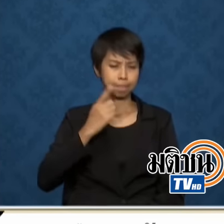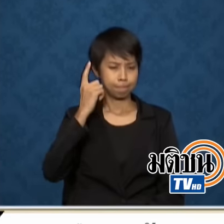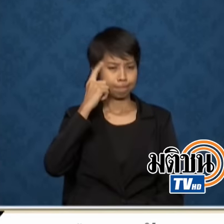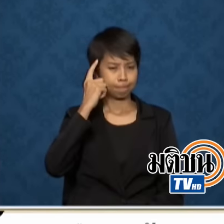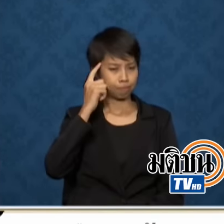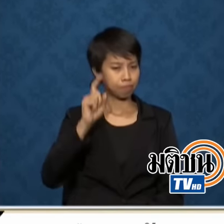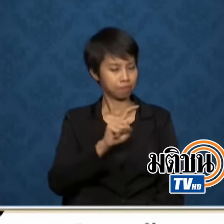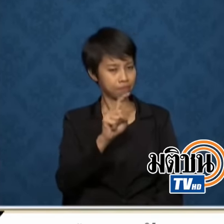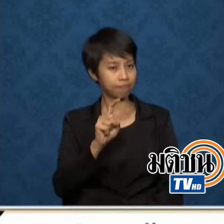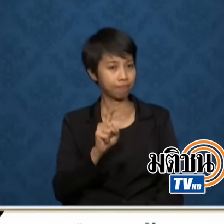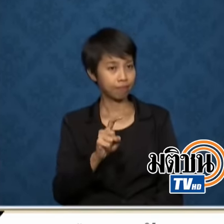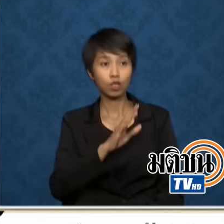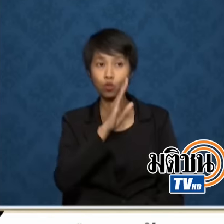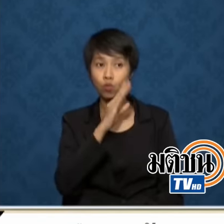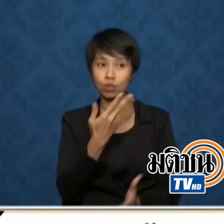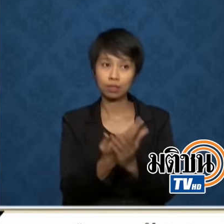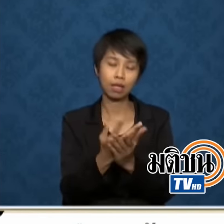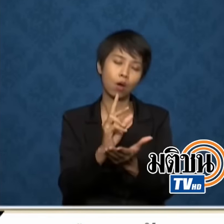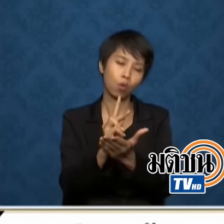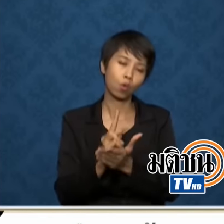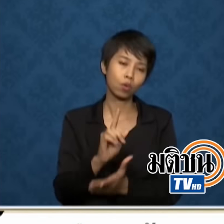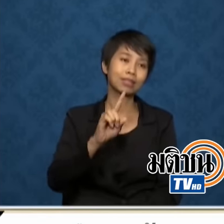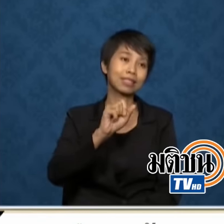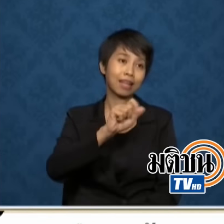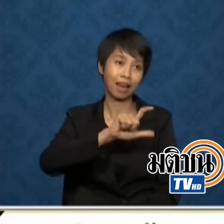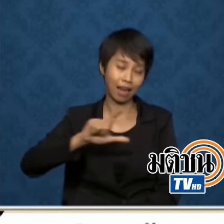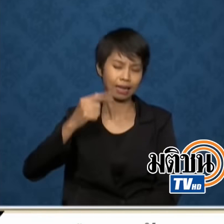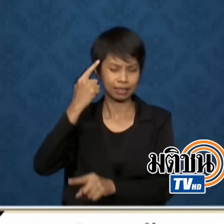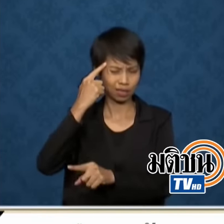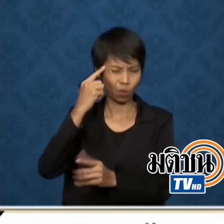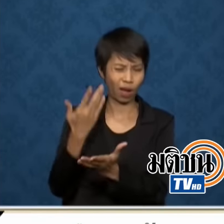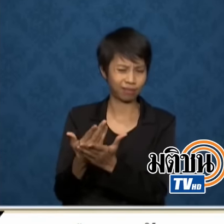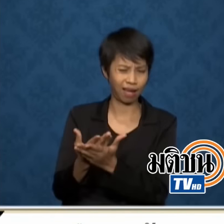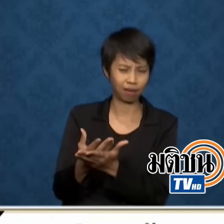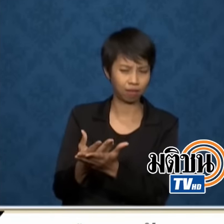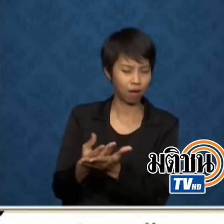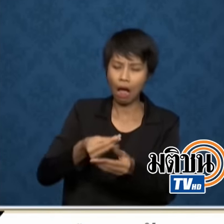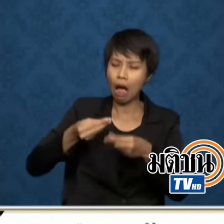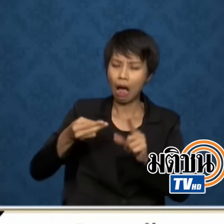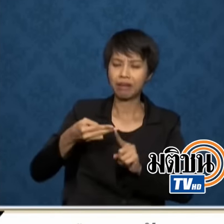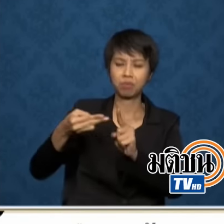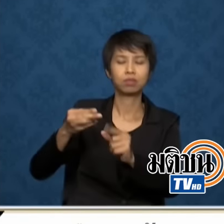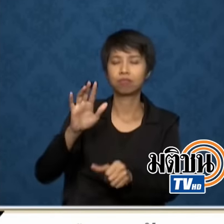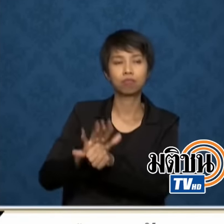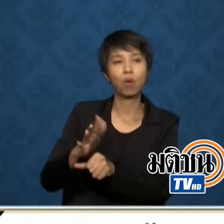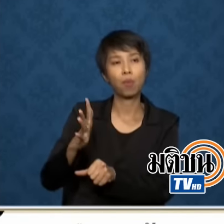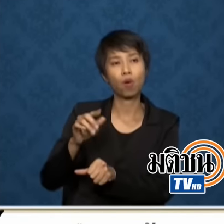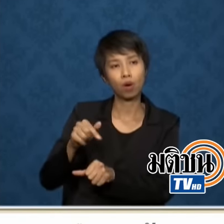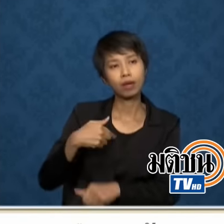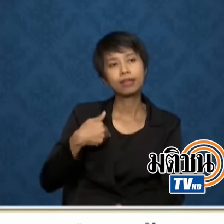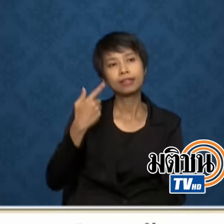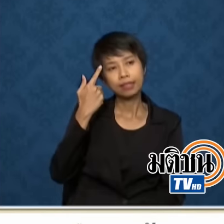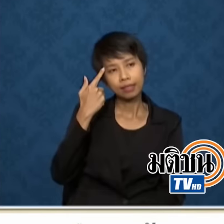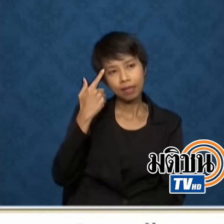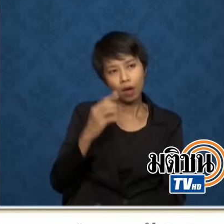ะว่าถ้ากู้มาแค่แสนล้านเนี่ยมันก็ไม่พอที่จะแจกสำหรับคนที่ถือบัตรสวัสดิการแห่งรัฐก็อาจจะต้องไปเอามาจาก